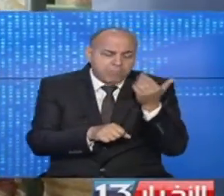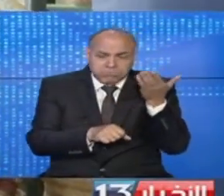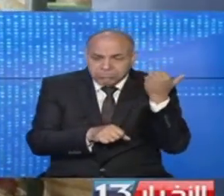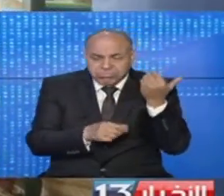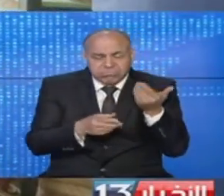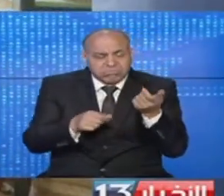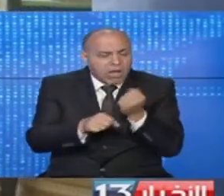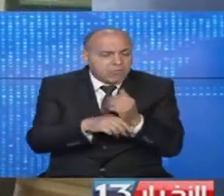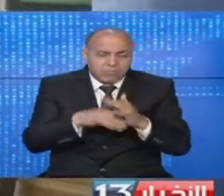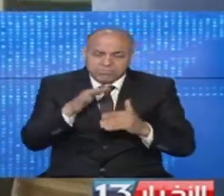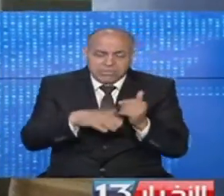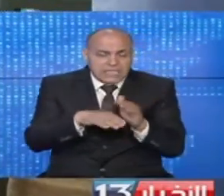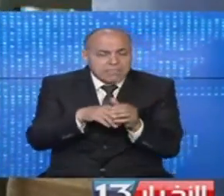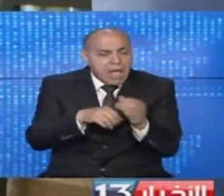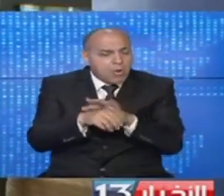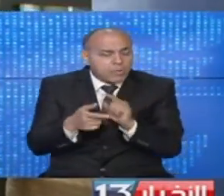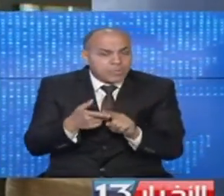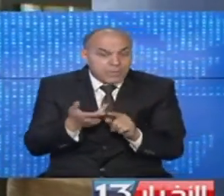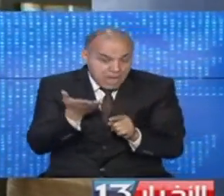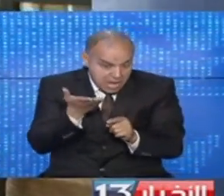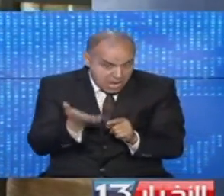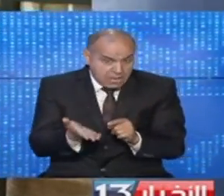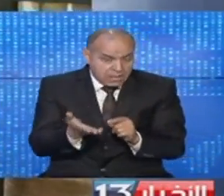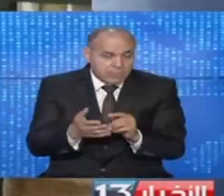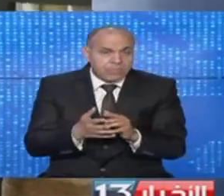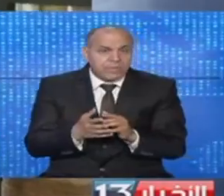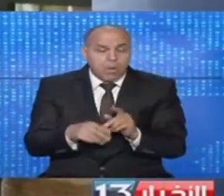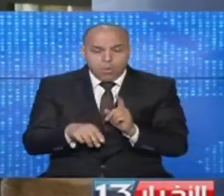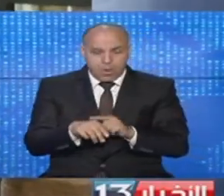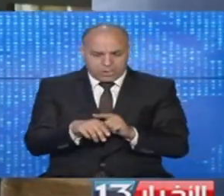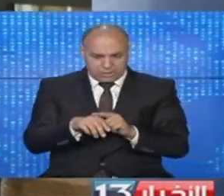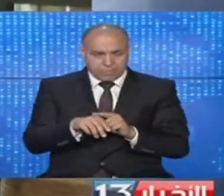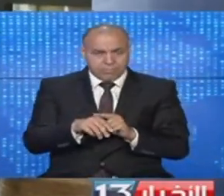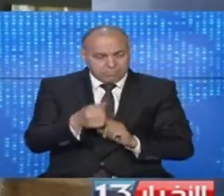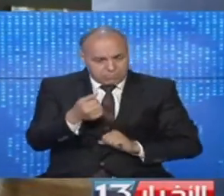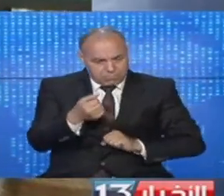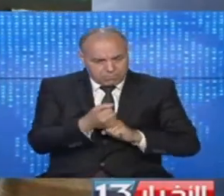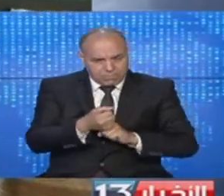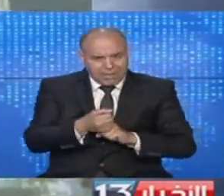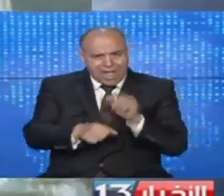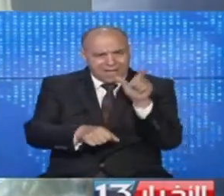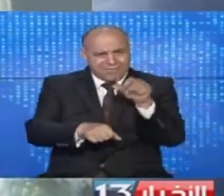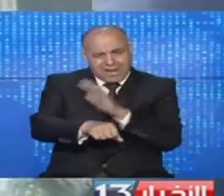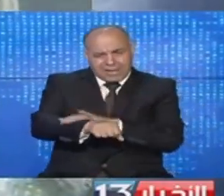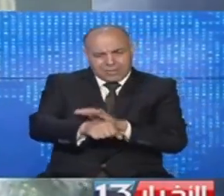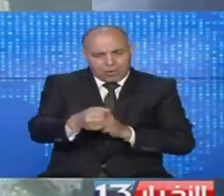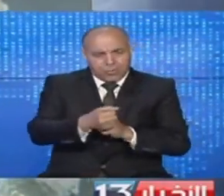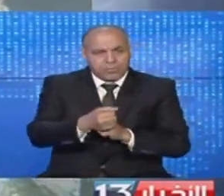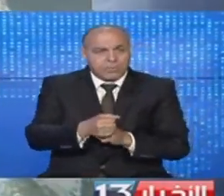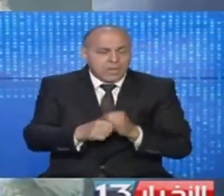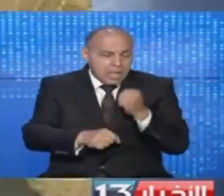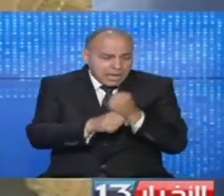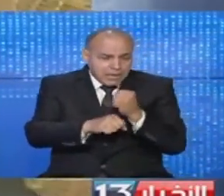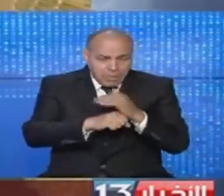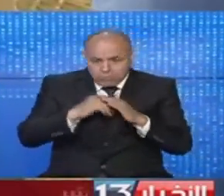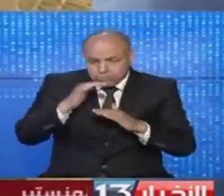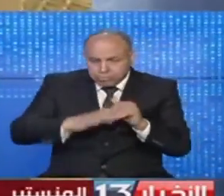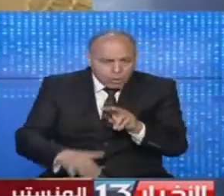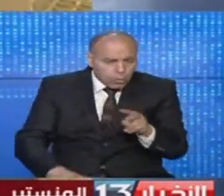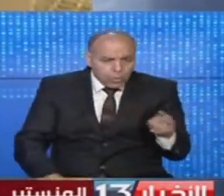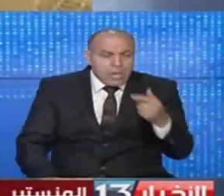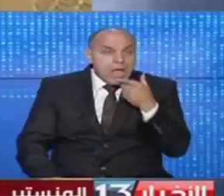كاملة إثر الكوفيد. هذا معناتها فترة أنه ندعم الحرفيين. منتوجات